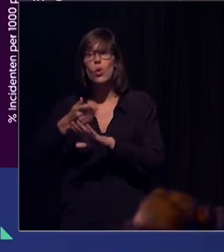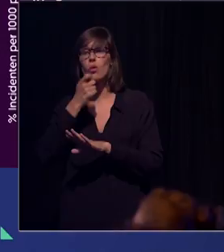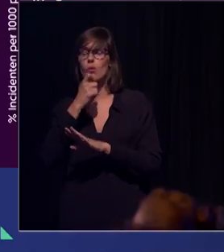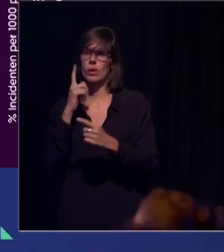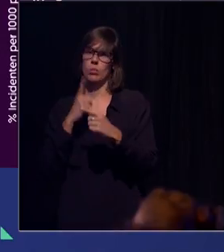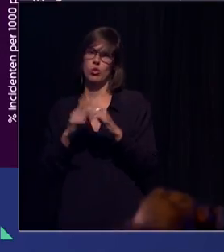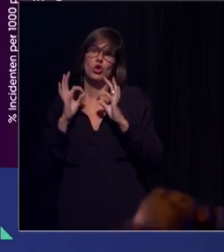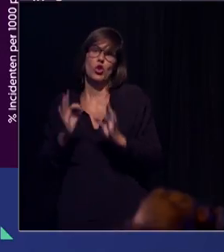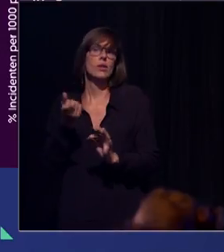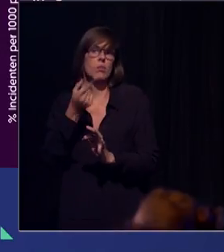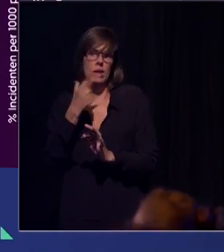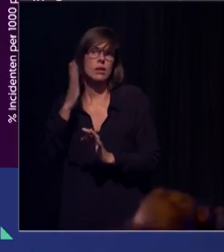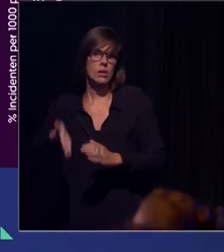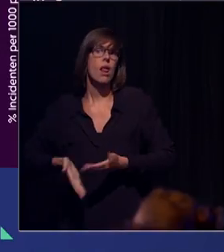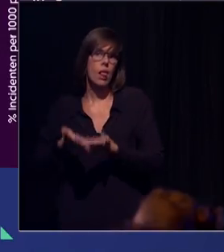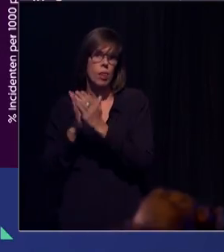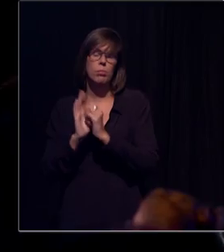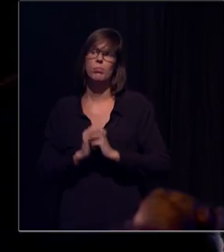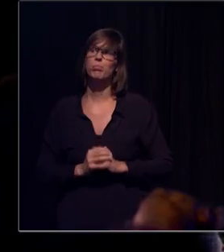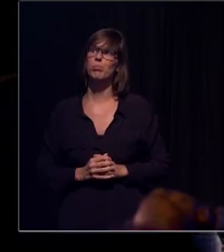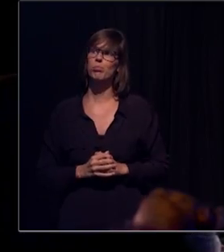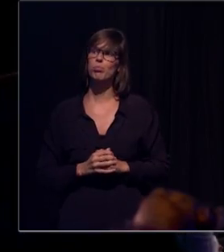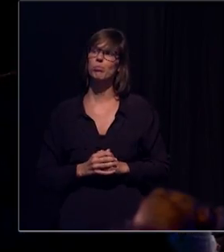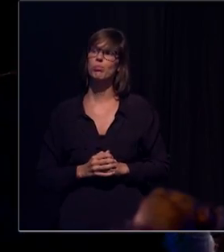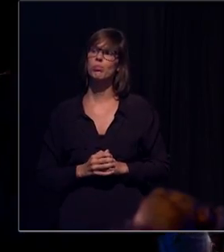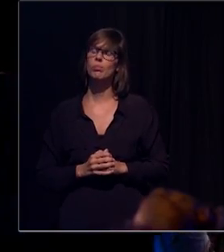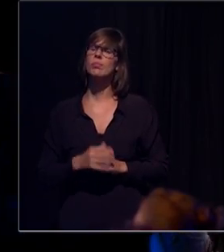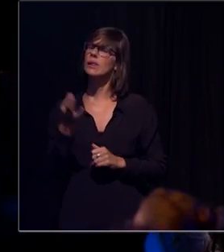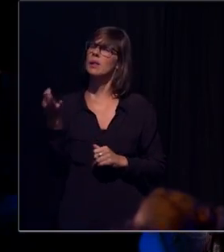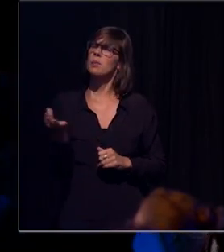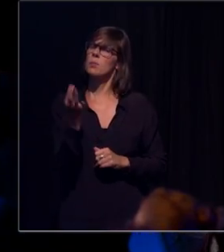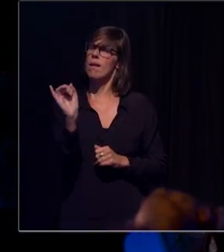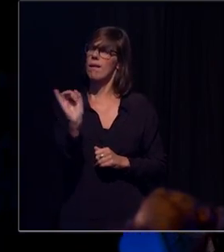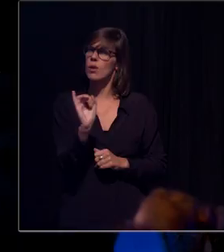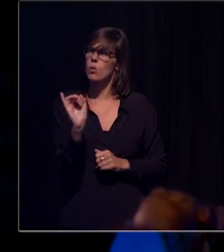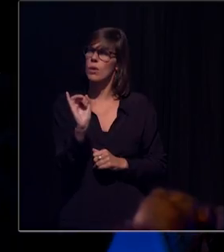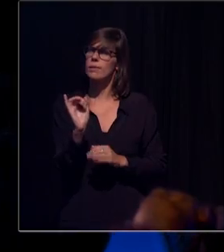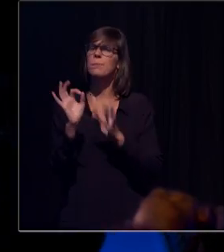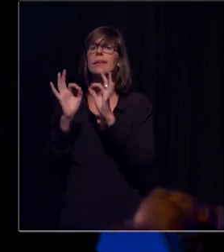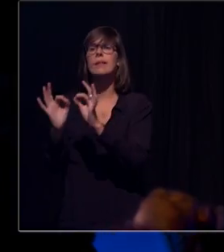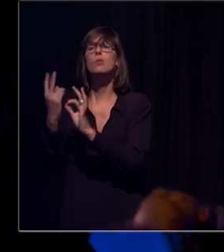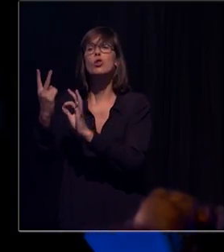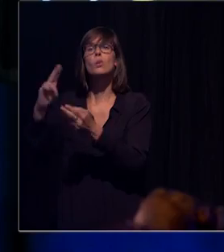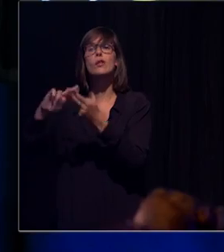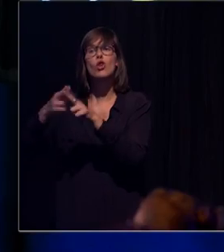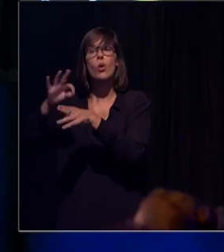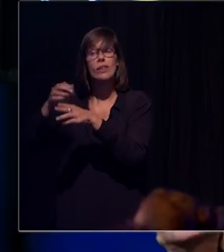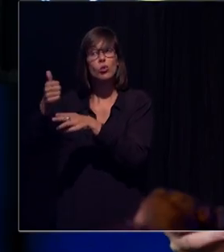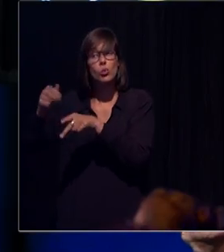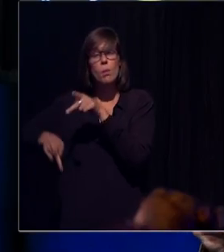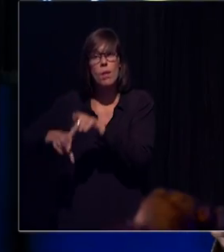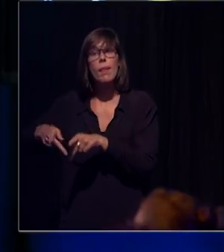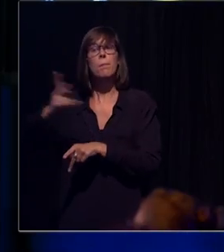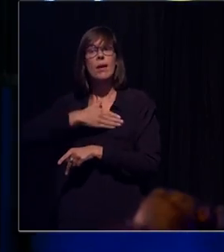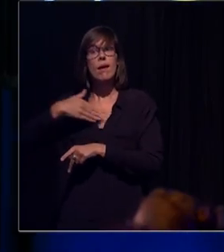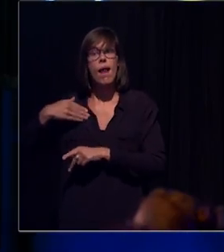juiste medicatie gaat u helpen. Nu, wat belangrijk is, is dat om type 2 diabetes goed te behandelen en om langer